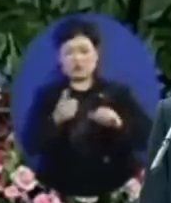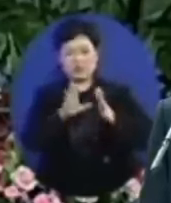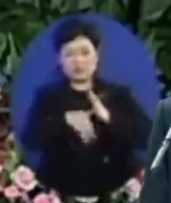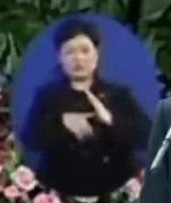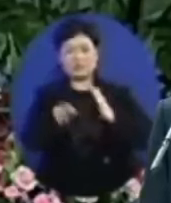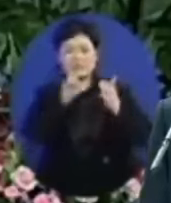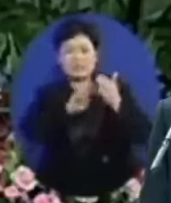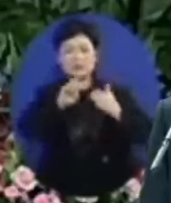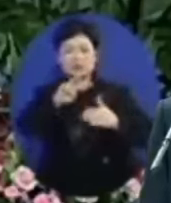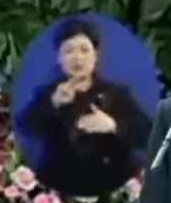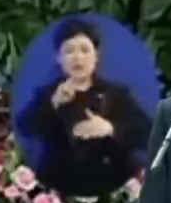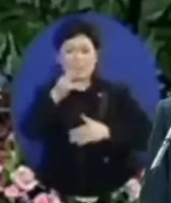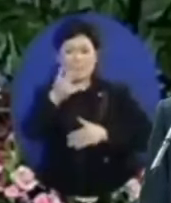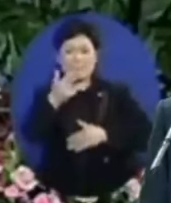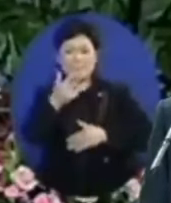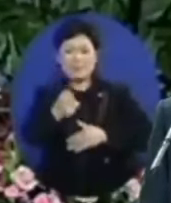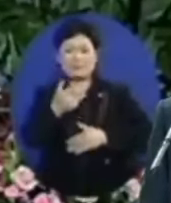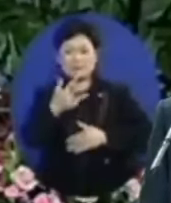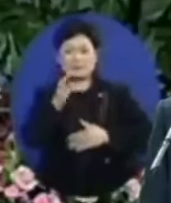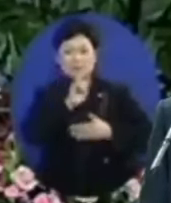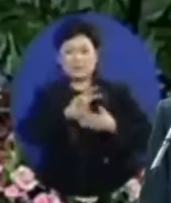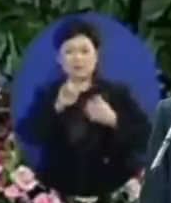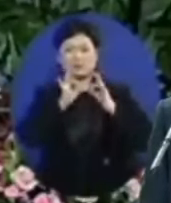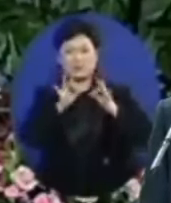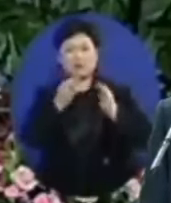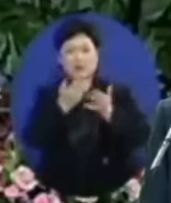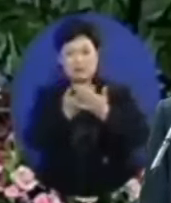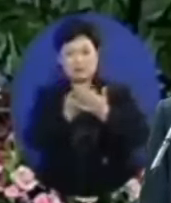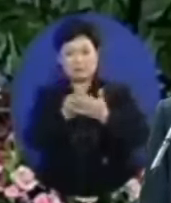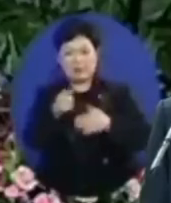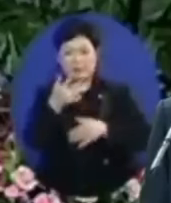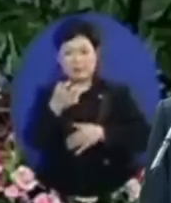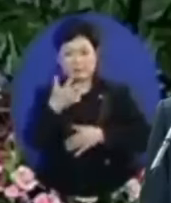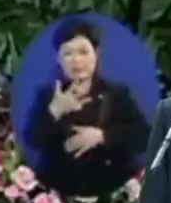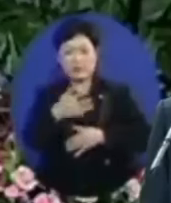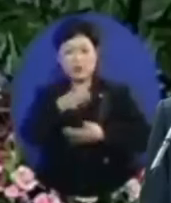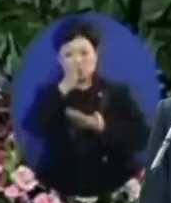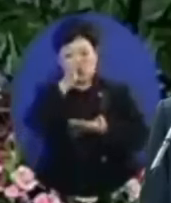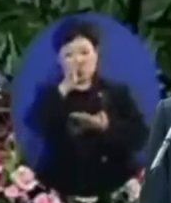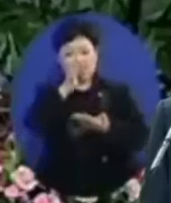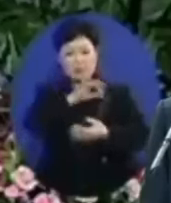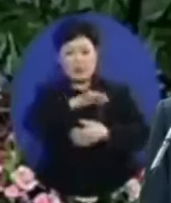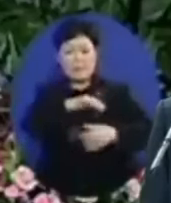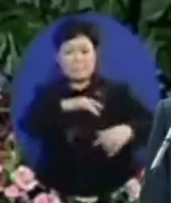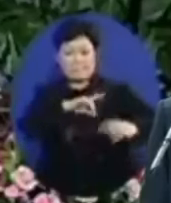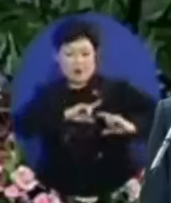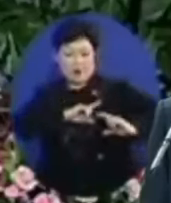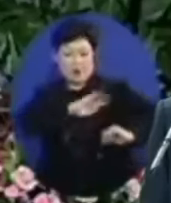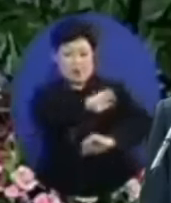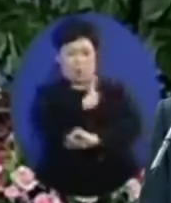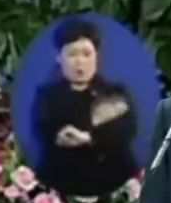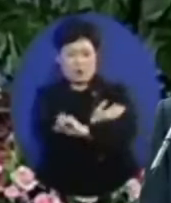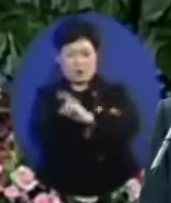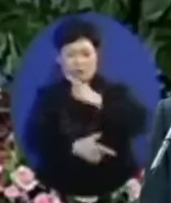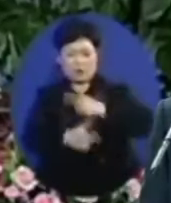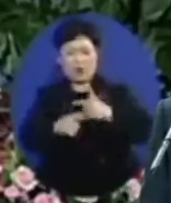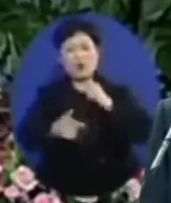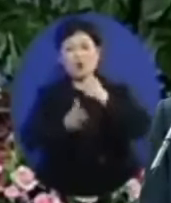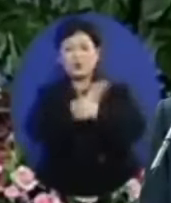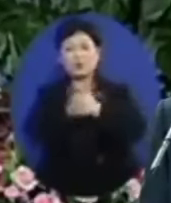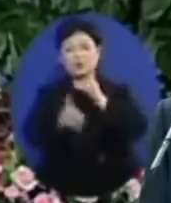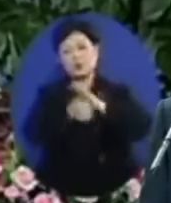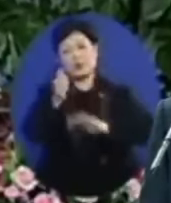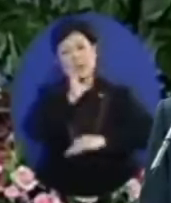유언을 남겼습니다. 인생의 마지막 길을 가면서 이들은 돈도 명예도 권력도 더 이상 위로와 소망이 될 수 없는